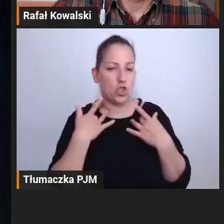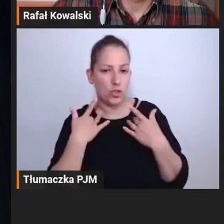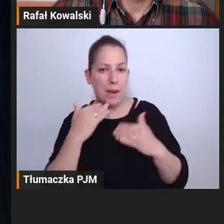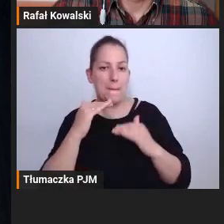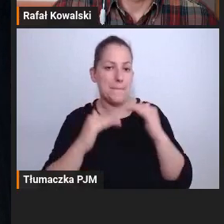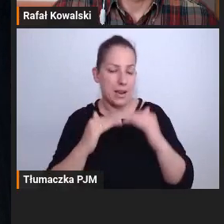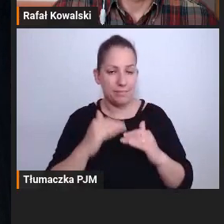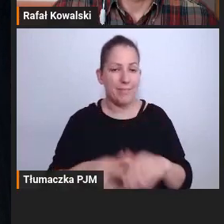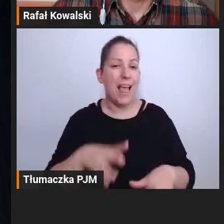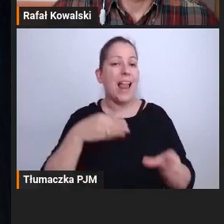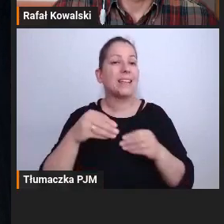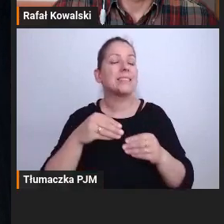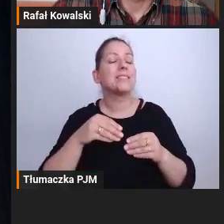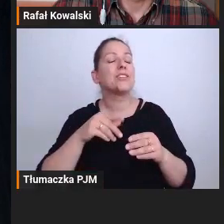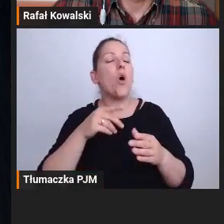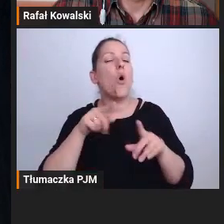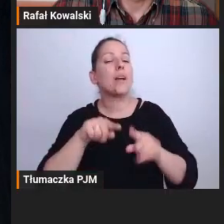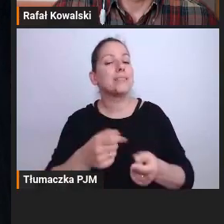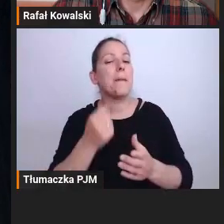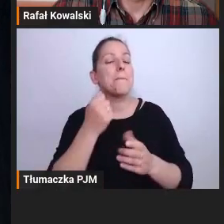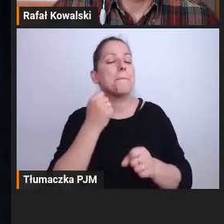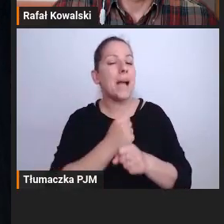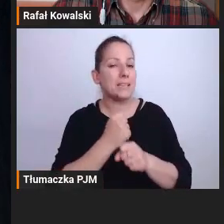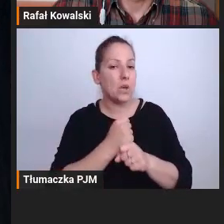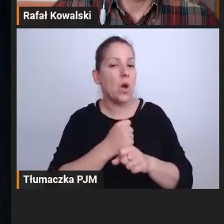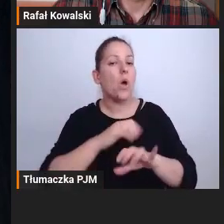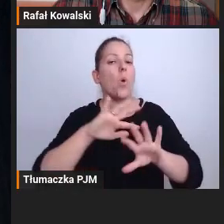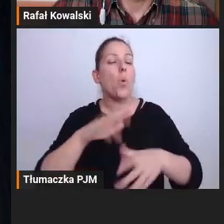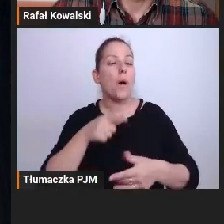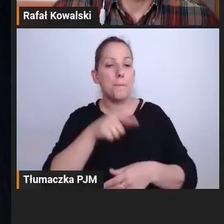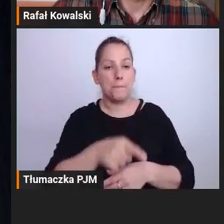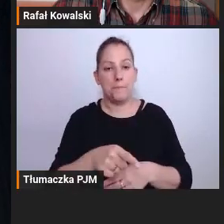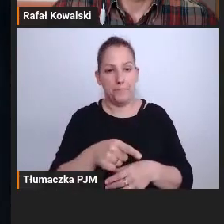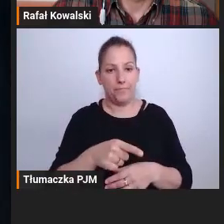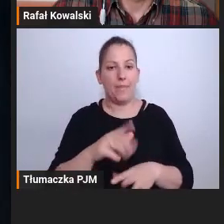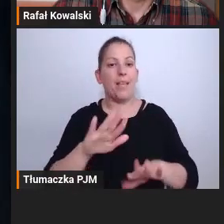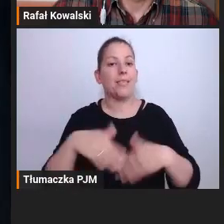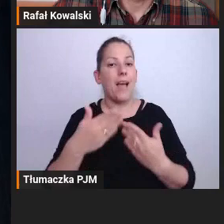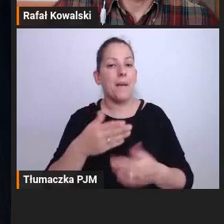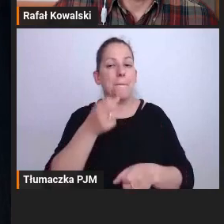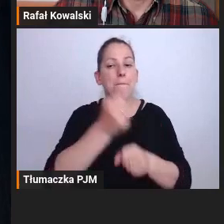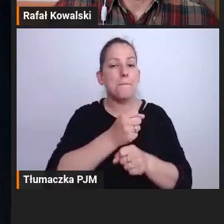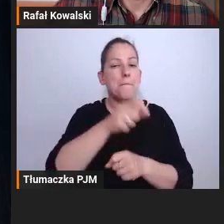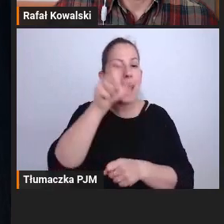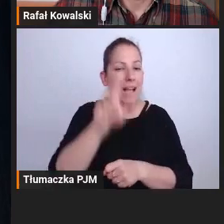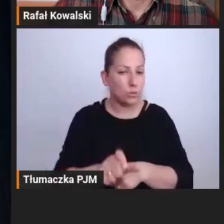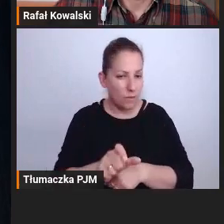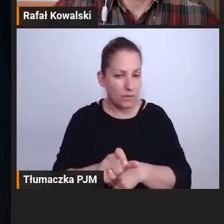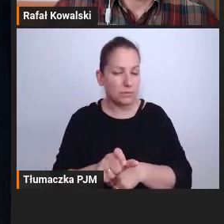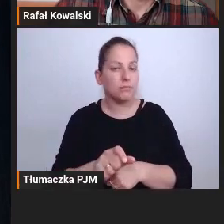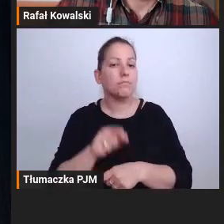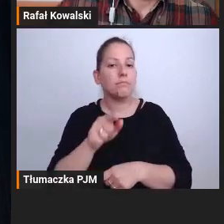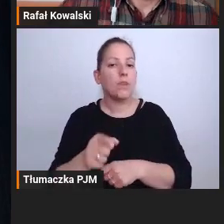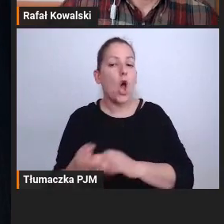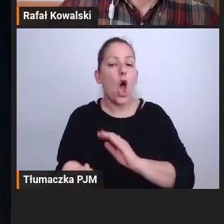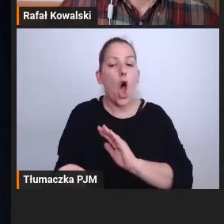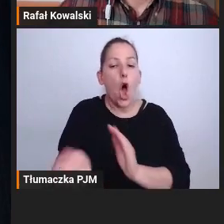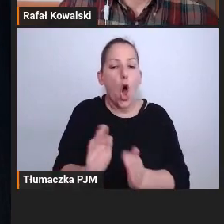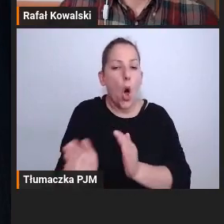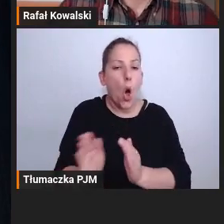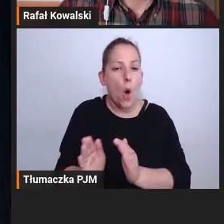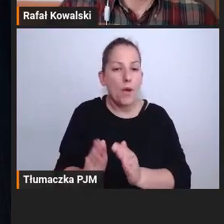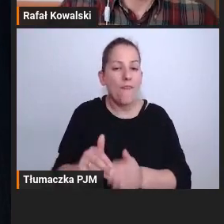Elastyczna organizacja pracy to jest organizacja pracy, która przysługuje pracownikowi, który opiekuje się,